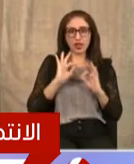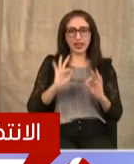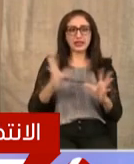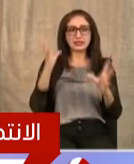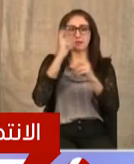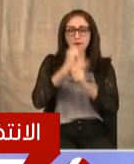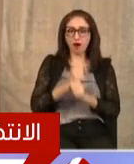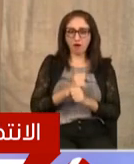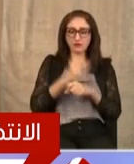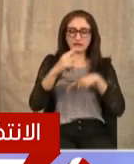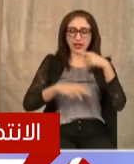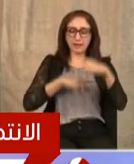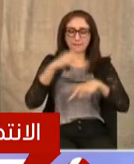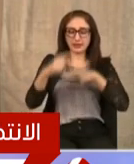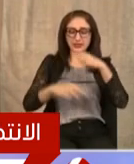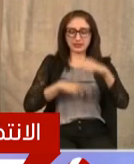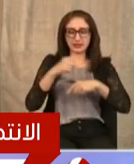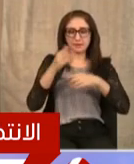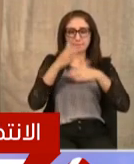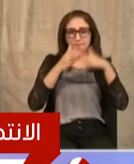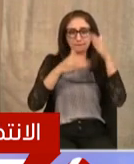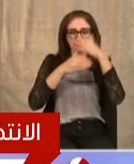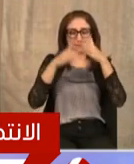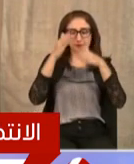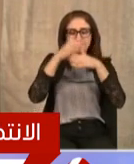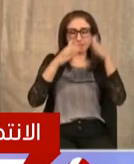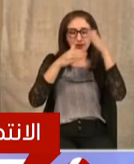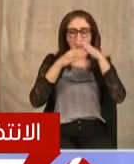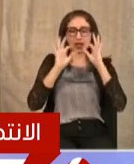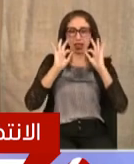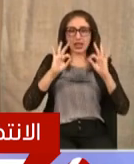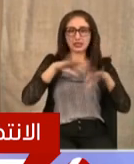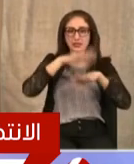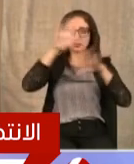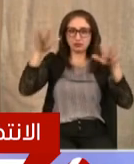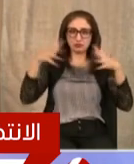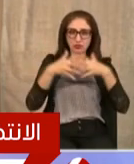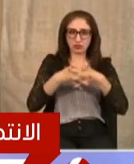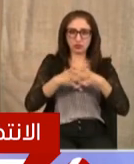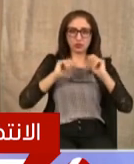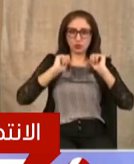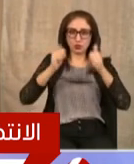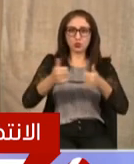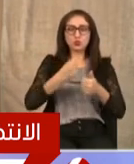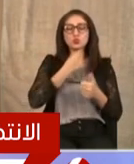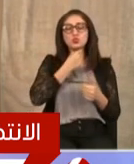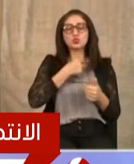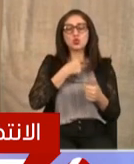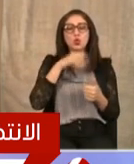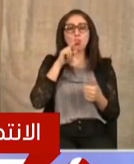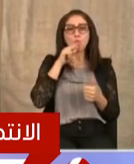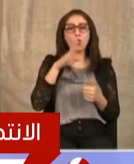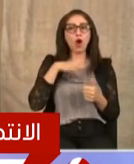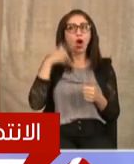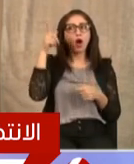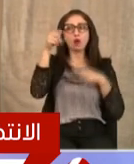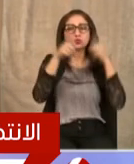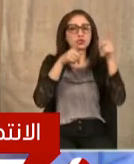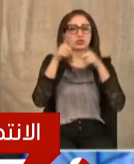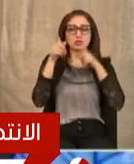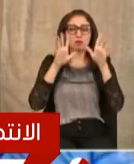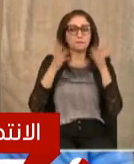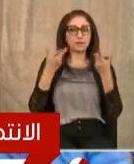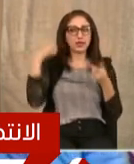هذه المسيره البناءه بالمشاركه قولوا كلمتكم في صندوق